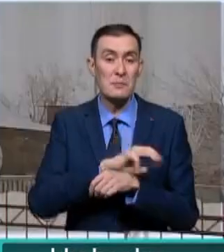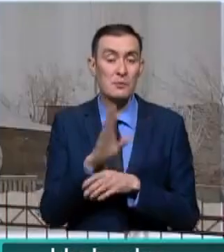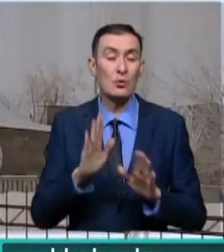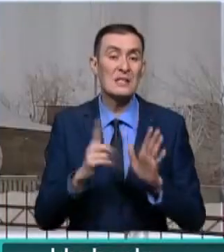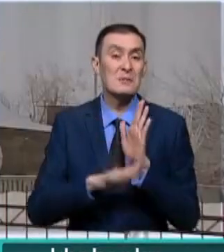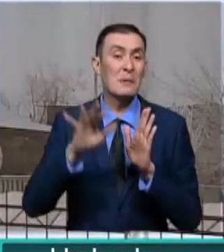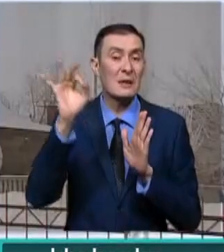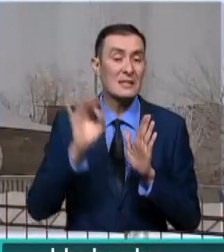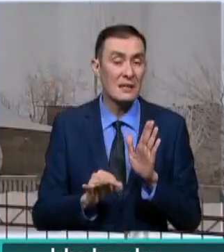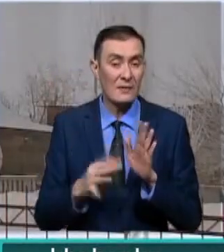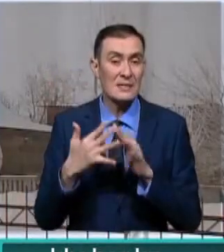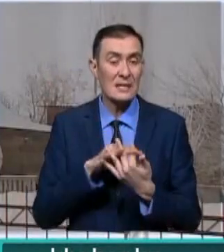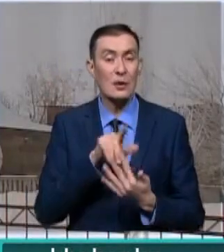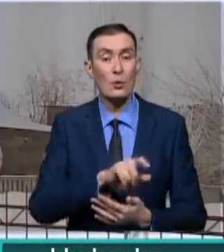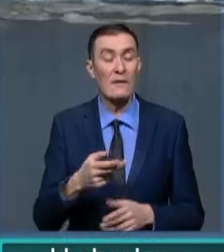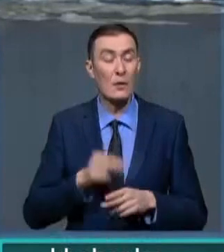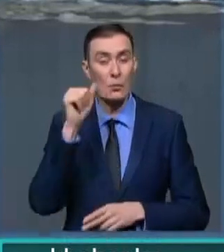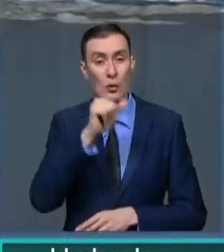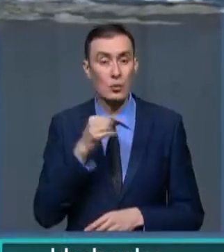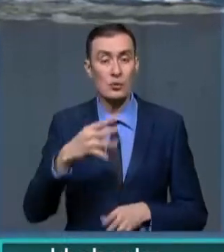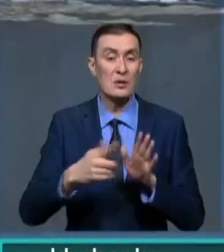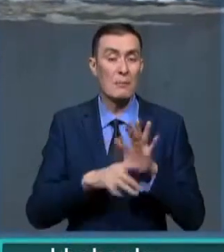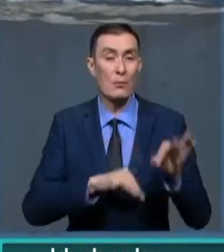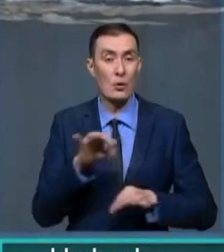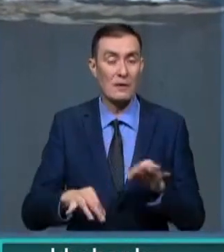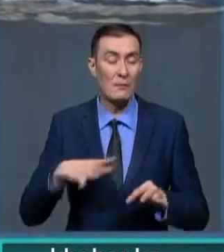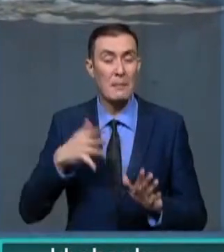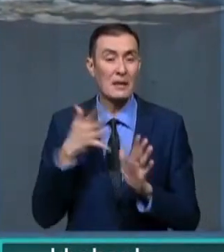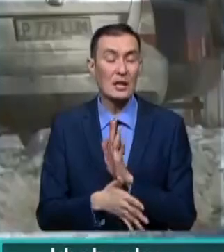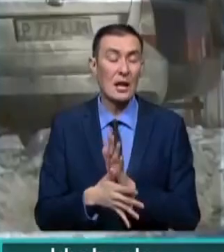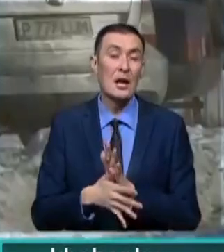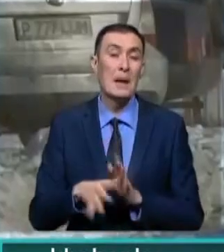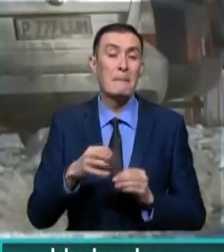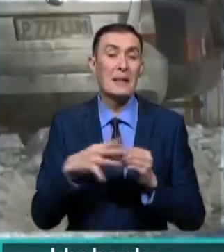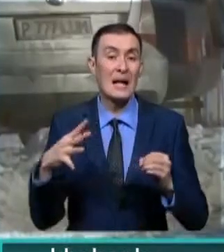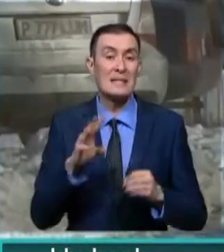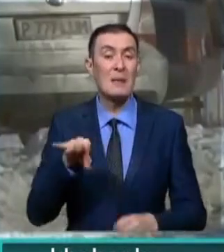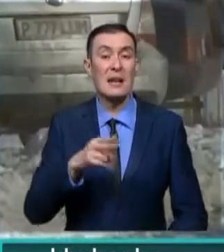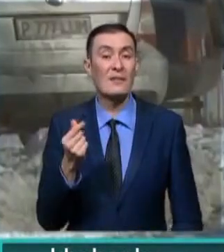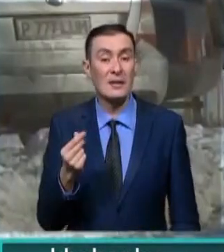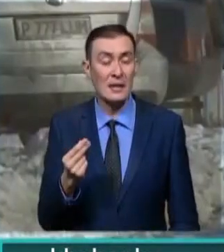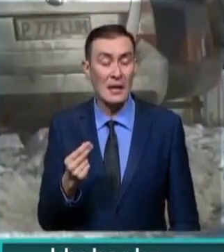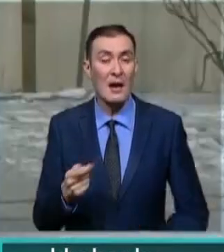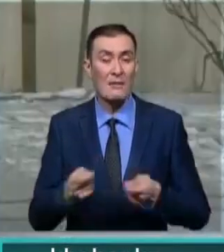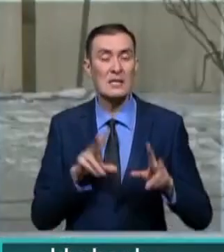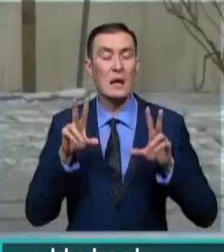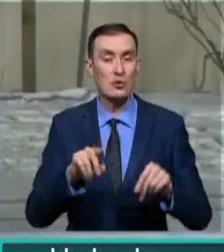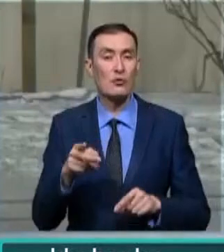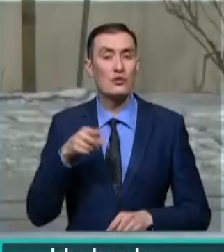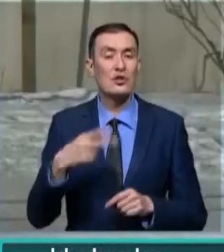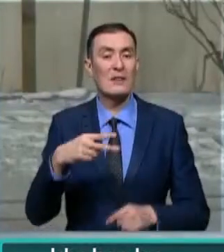имеют 75% сельских жителей. В этом году на 47 проектов в регионе потратили чуть больше 15 миллиардов тенге. Власти обещают,